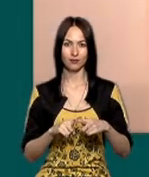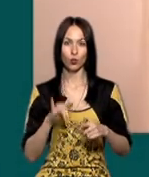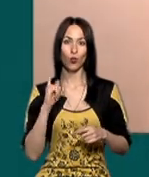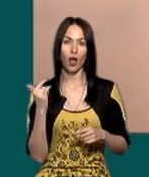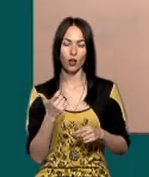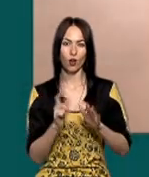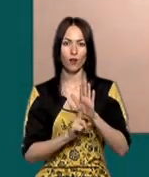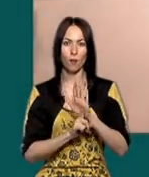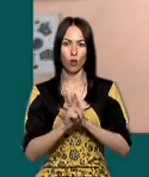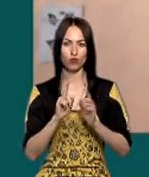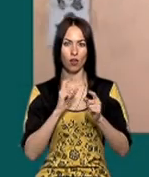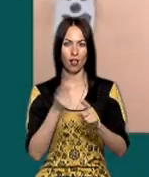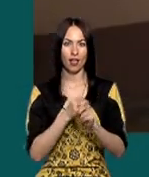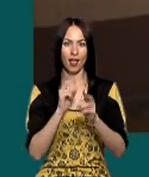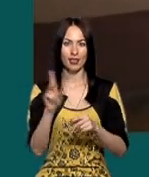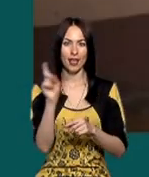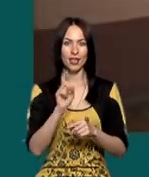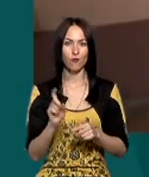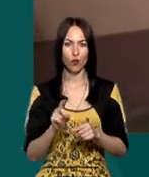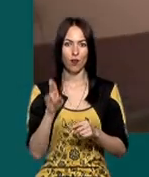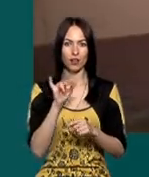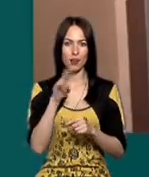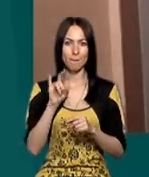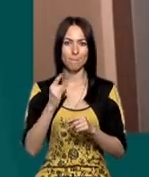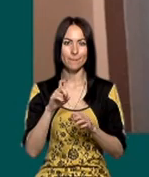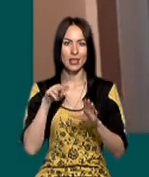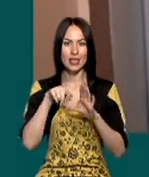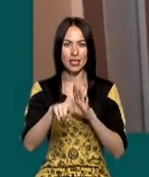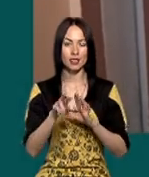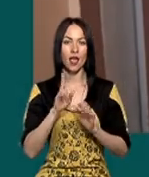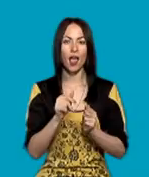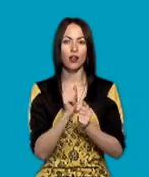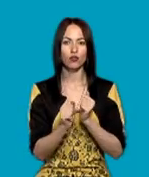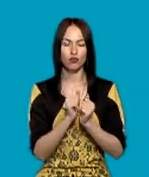У Харкові почали дезінфікувати під'їзди, як часто оброблятимуть їх.